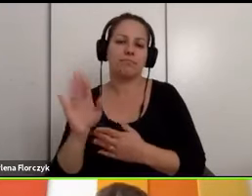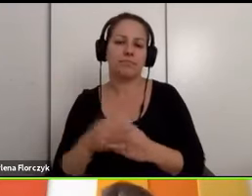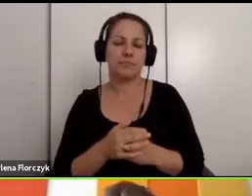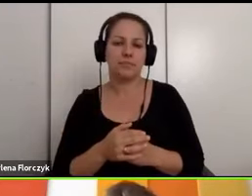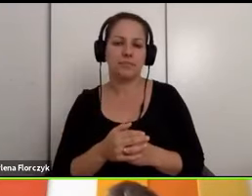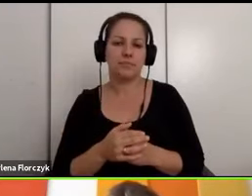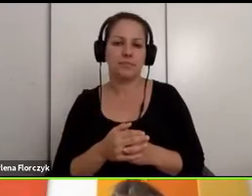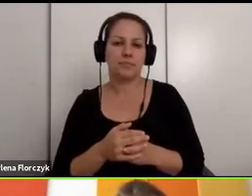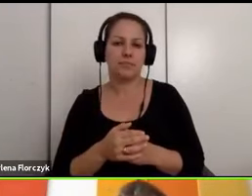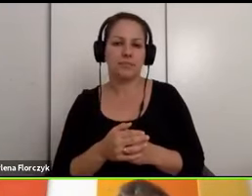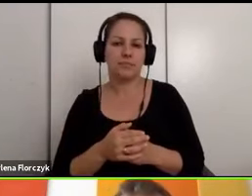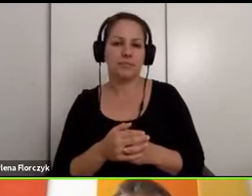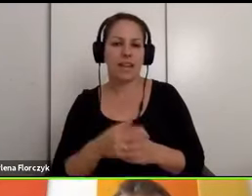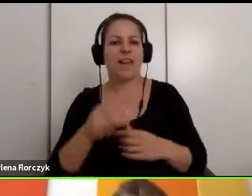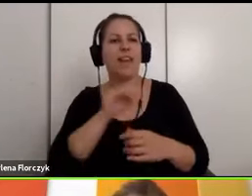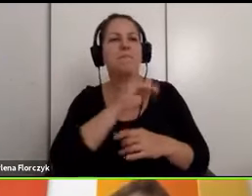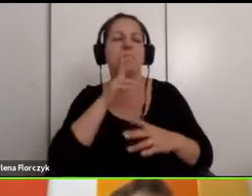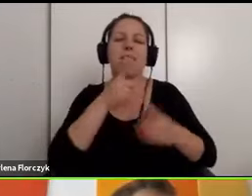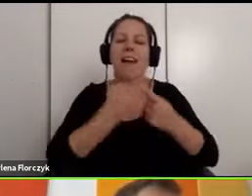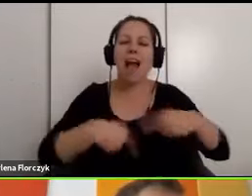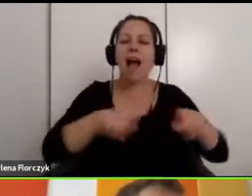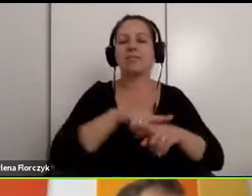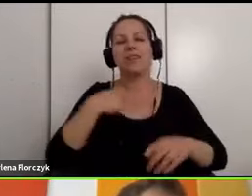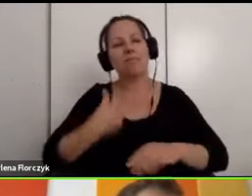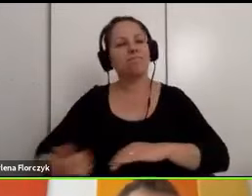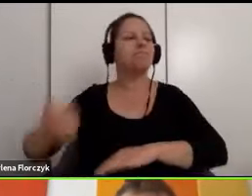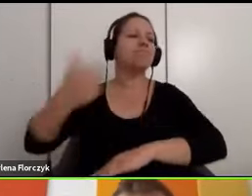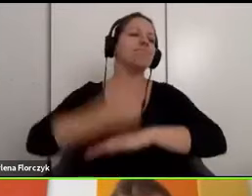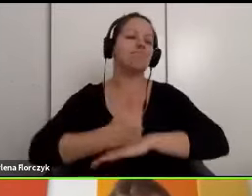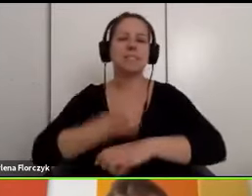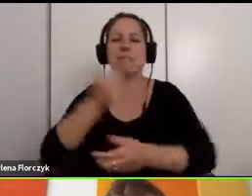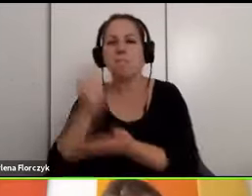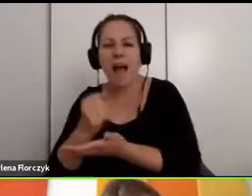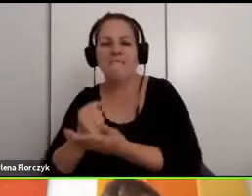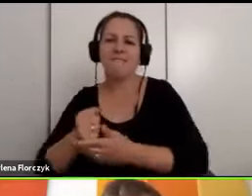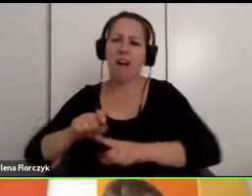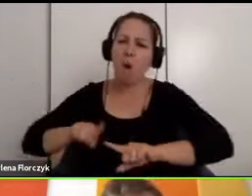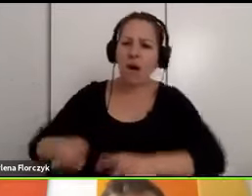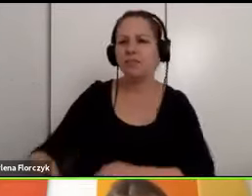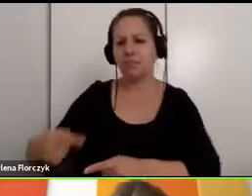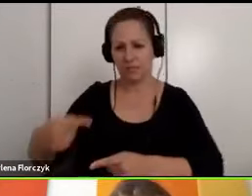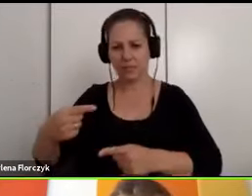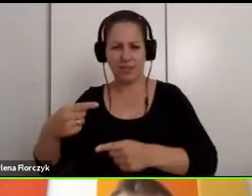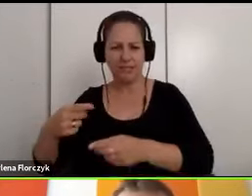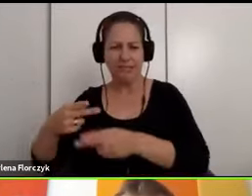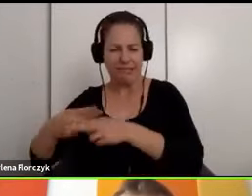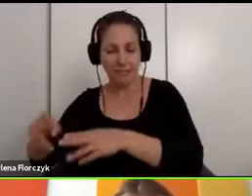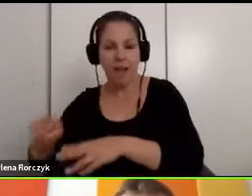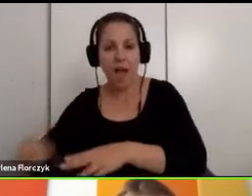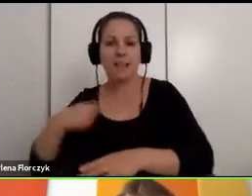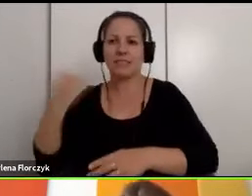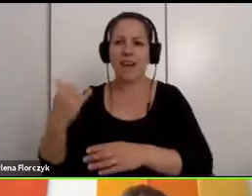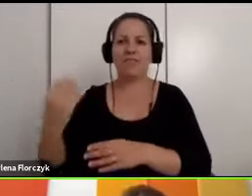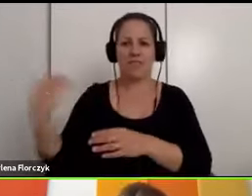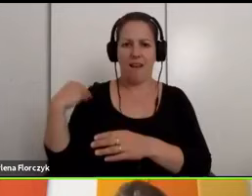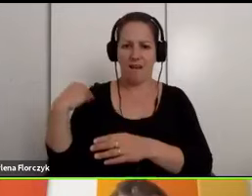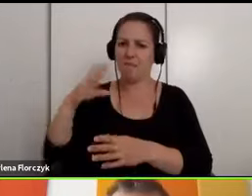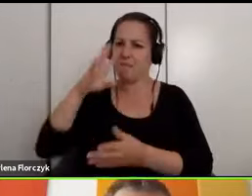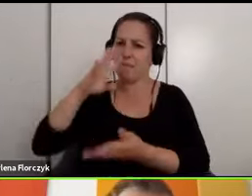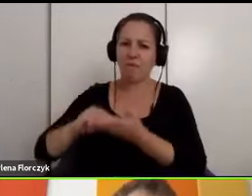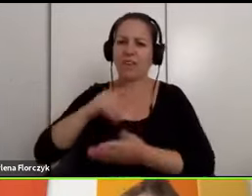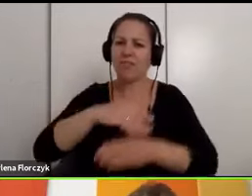w imieniu klasy na przykład w jakichś sprawach też organizacyjnych czysto, więc zawsze mi mówiono i powtarzano o tym